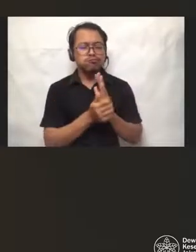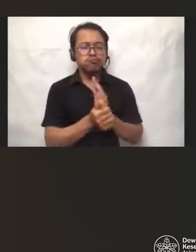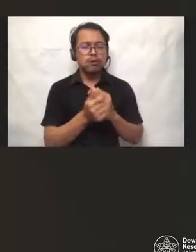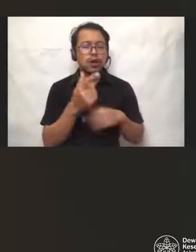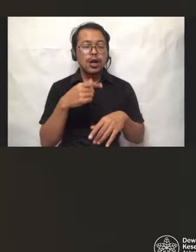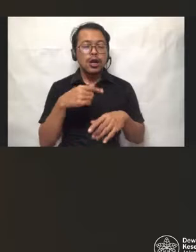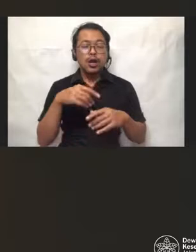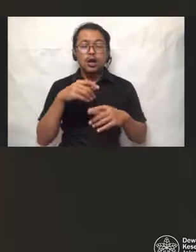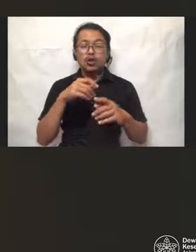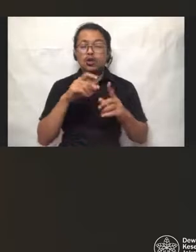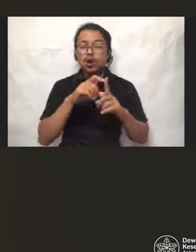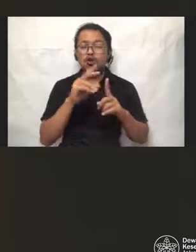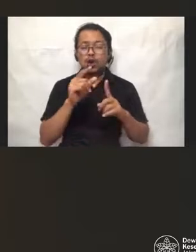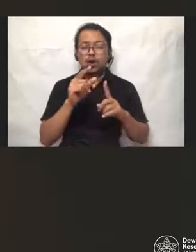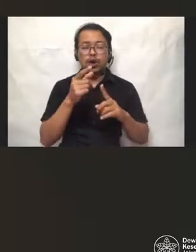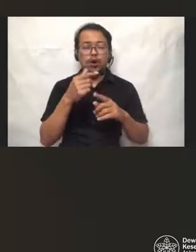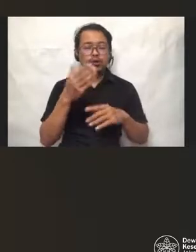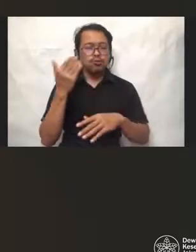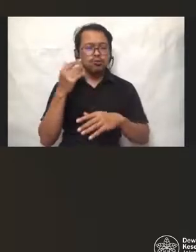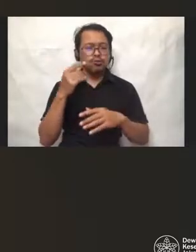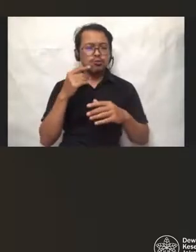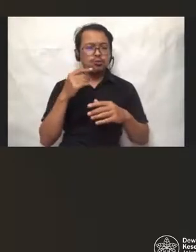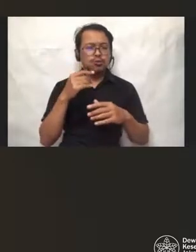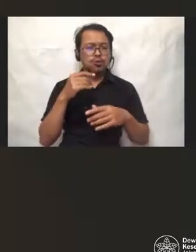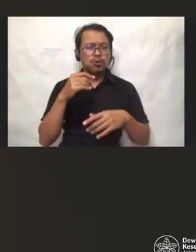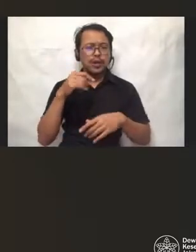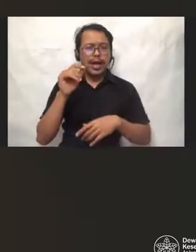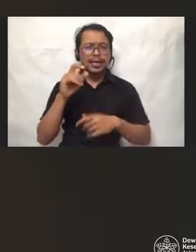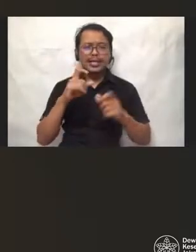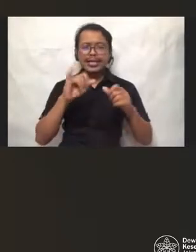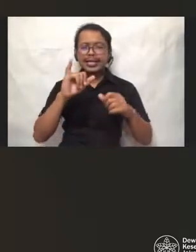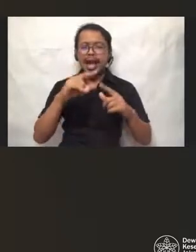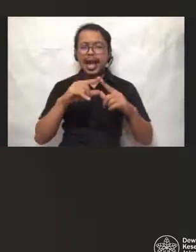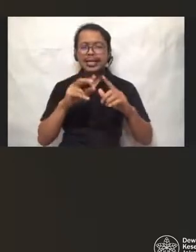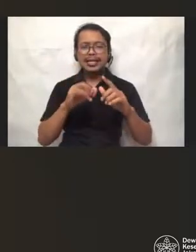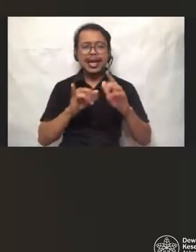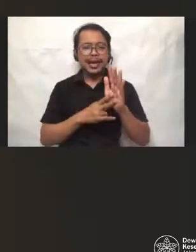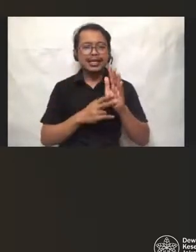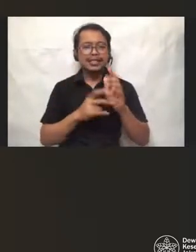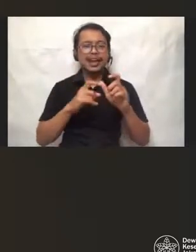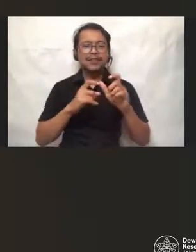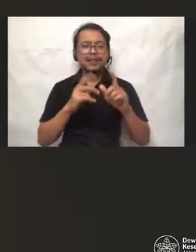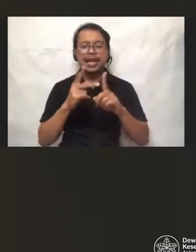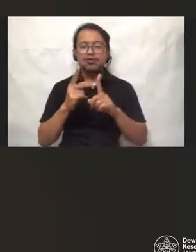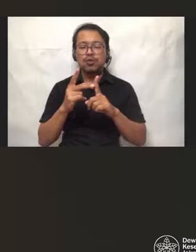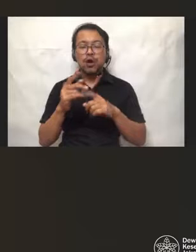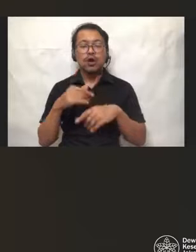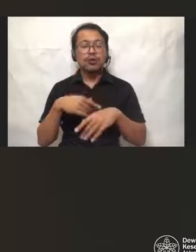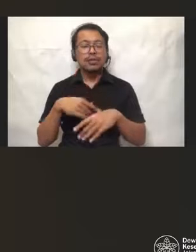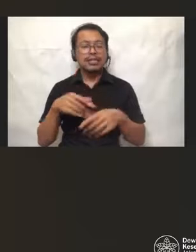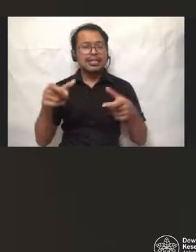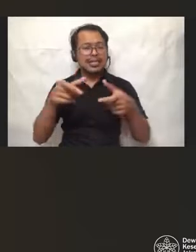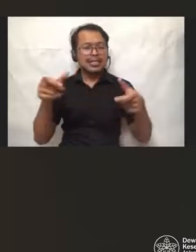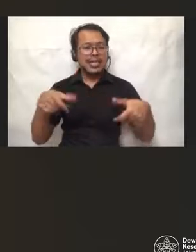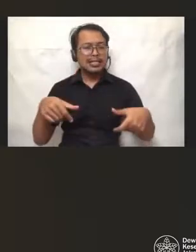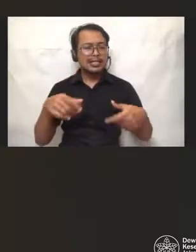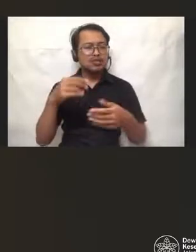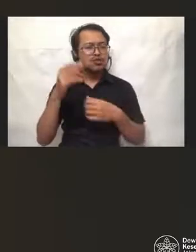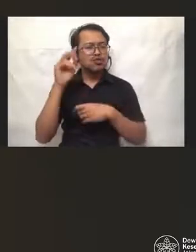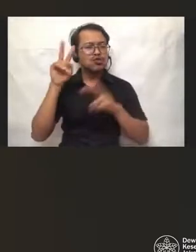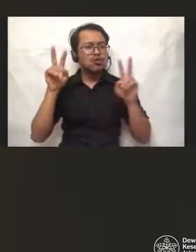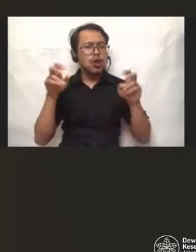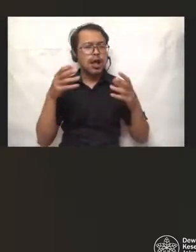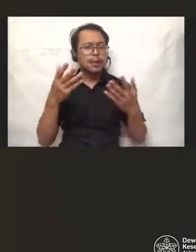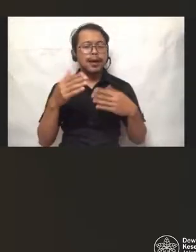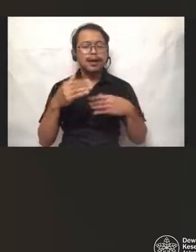Syarif Hidayatullah Jakarta pada tahun 1997 dengan disertasi berjudul Negara Islam,